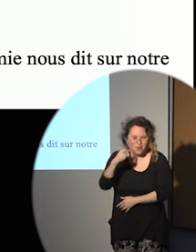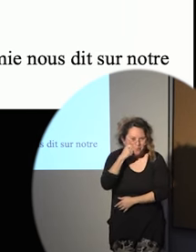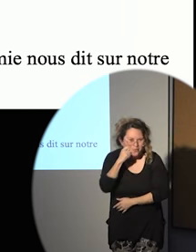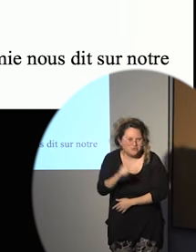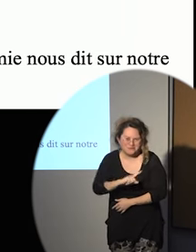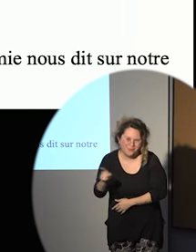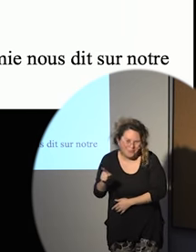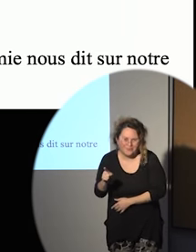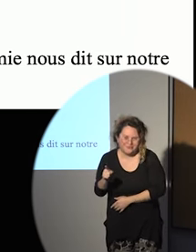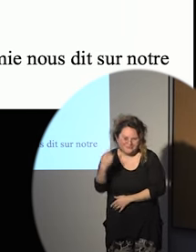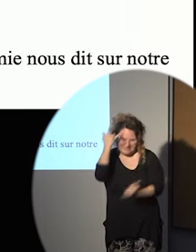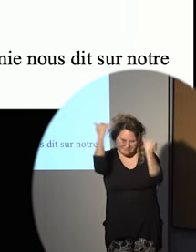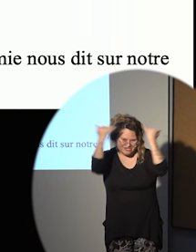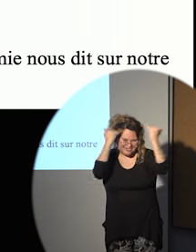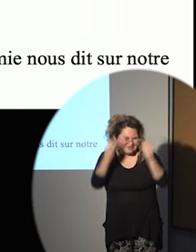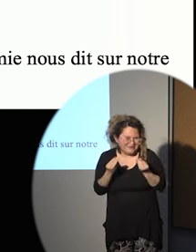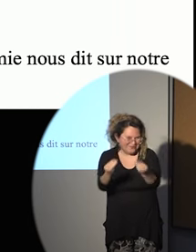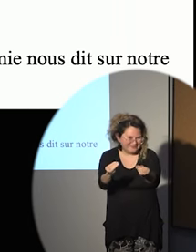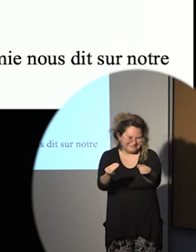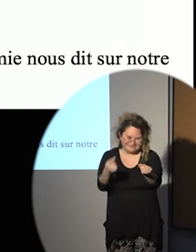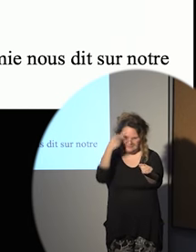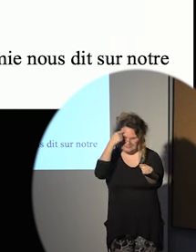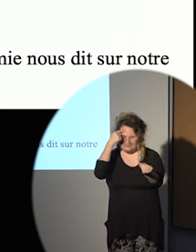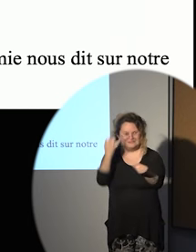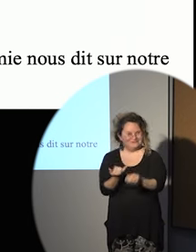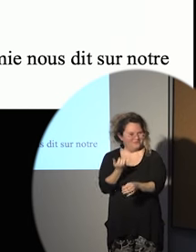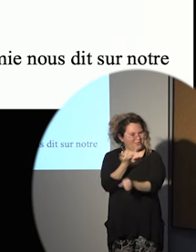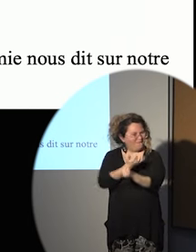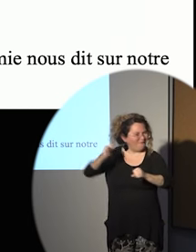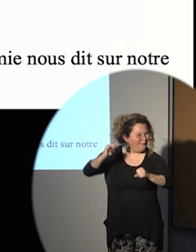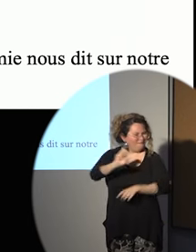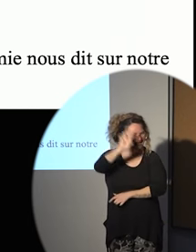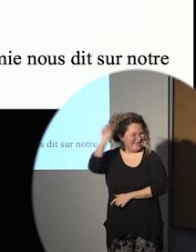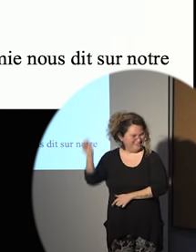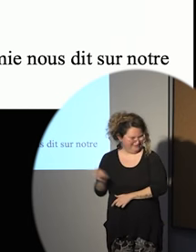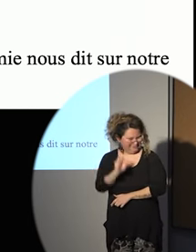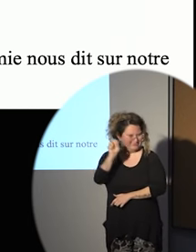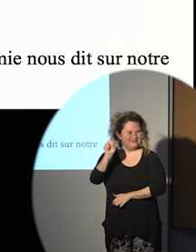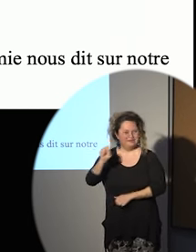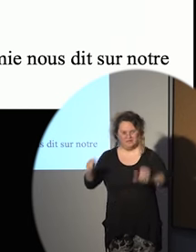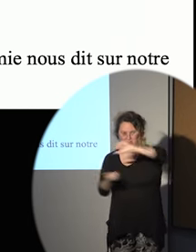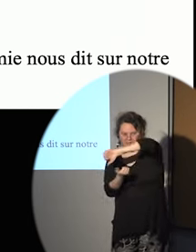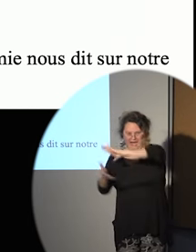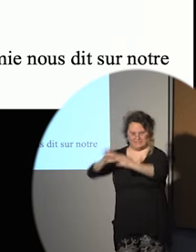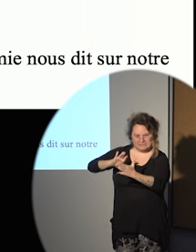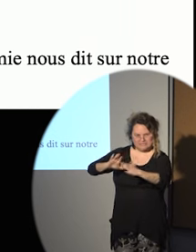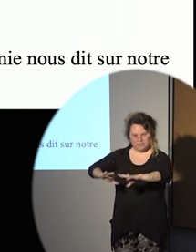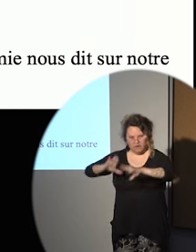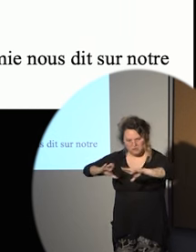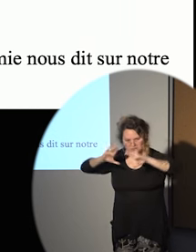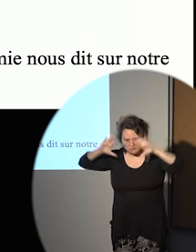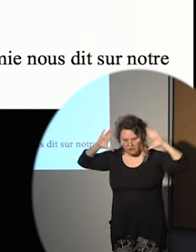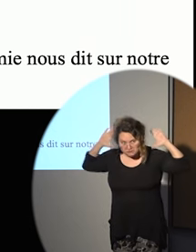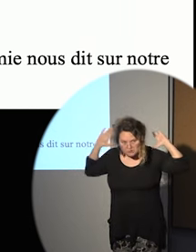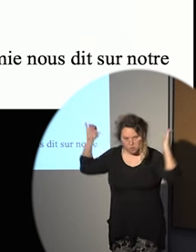faire autrement qu'en fiction. On fera une incursion vers le centre de la galaxie, toujours intéressant de voir le centre des objets.